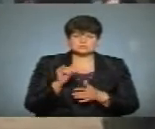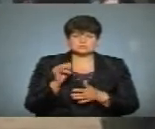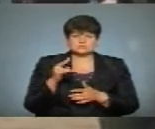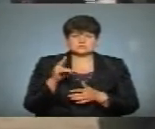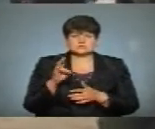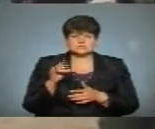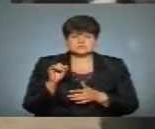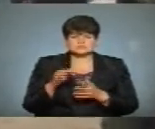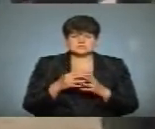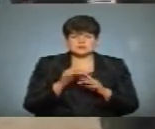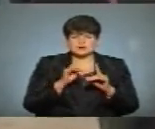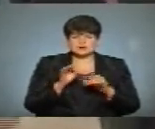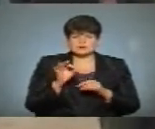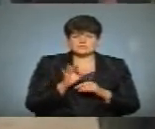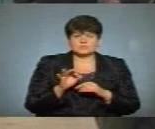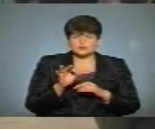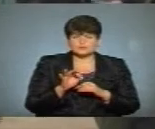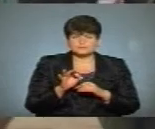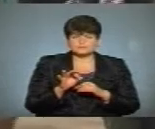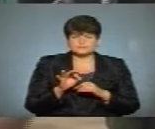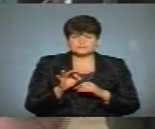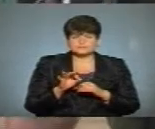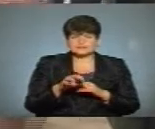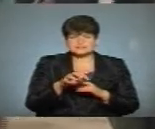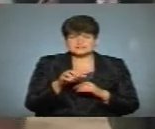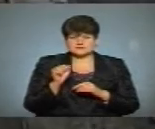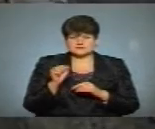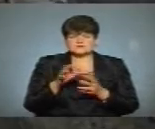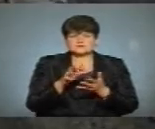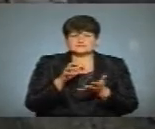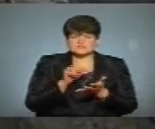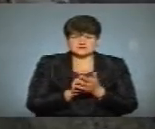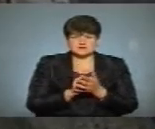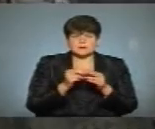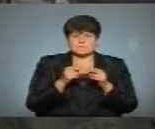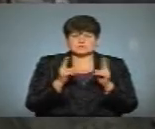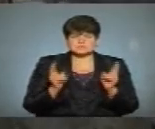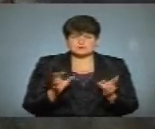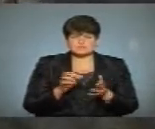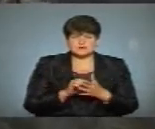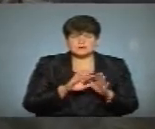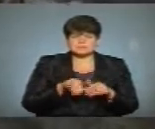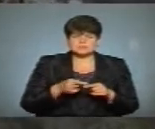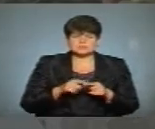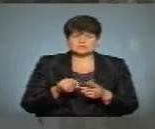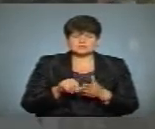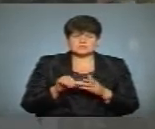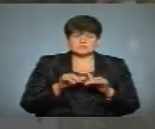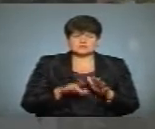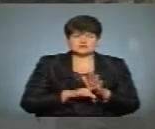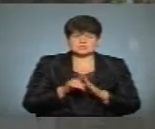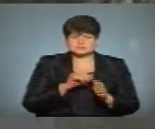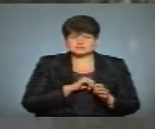сільську раду про взяття цього моста в оренду. Після цього учасники акції почали